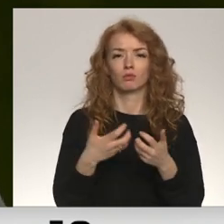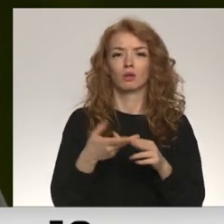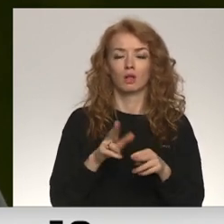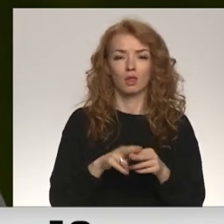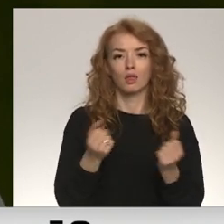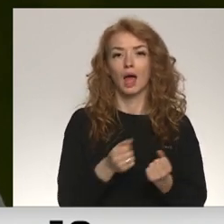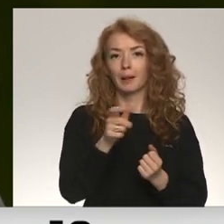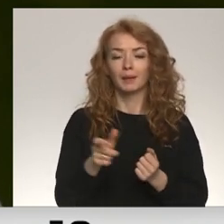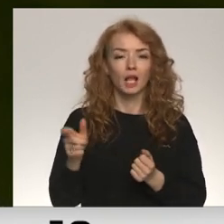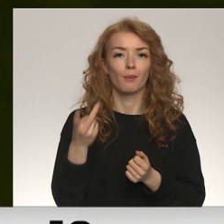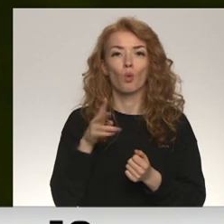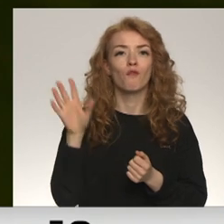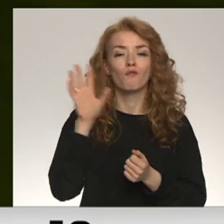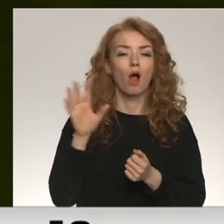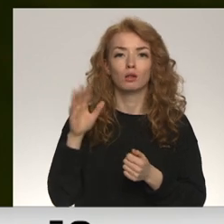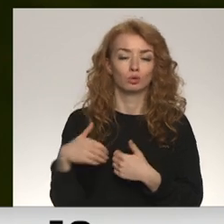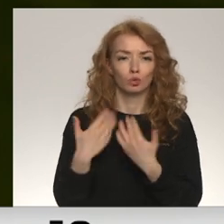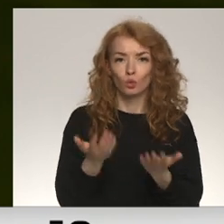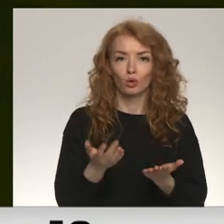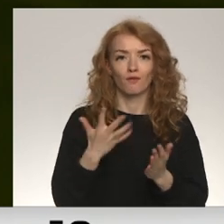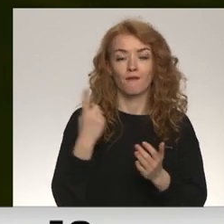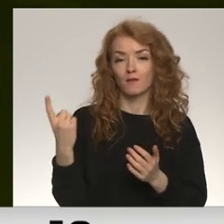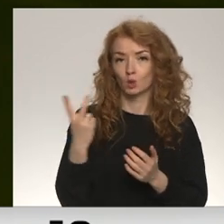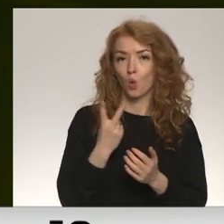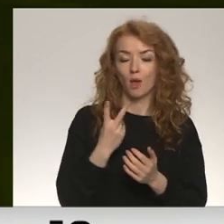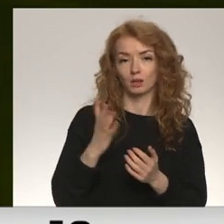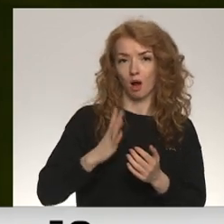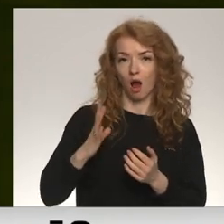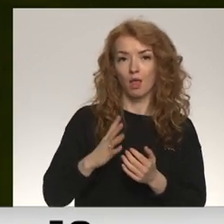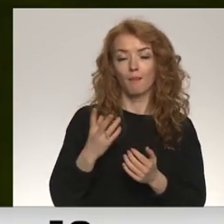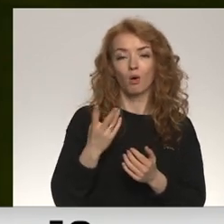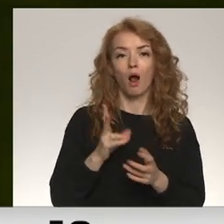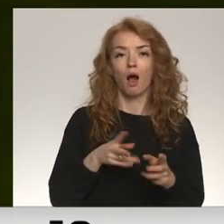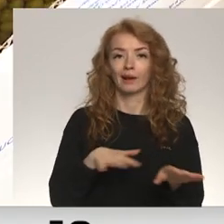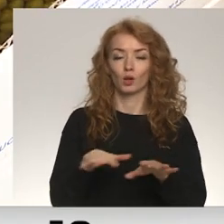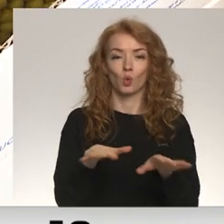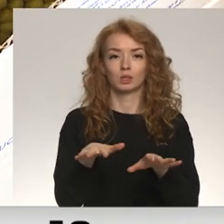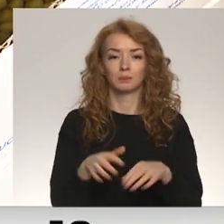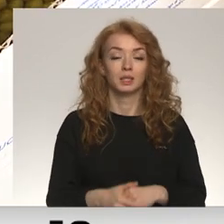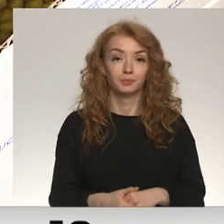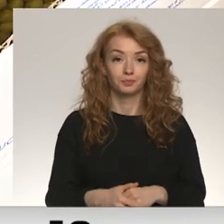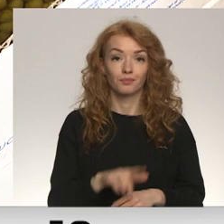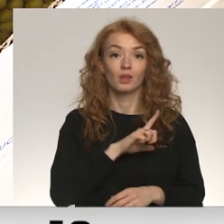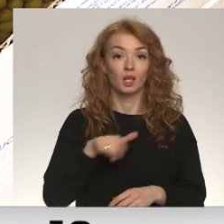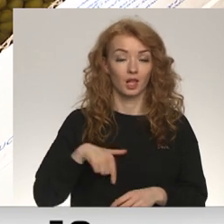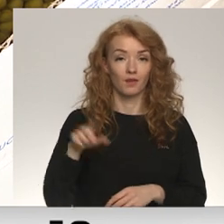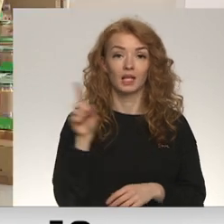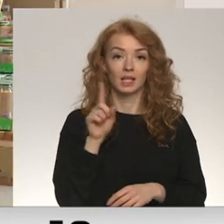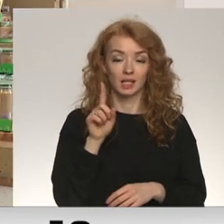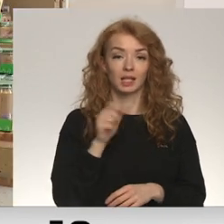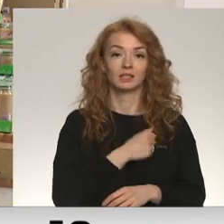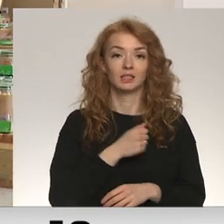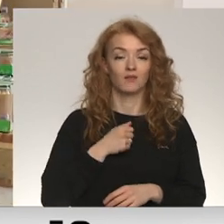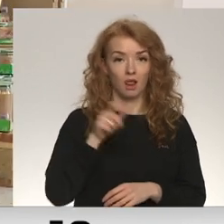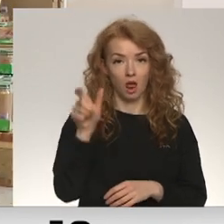pašiem, ko valsts sagaida vai mēs viens no otras sagaidām, kā mēs rīkojamies tādā vai citā dienā. Latvijai ir civilās